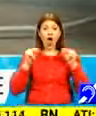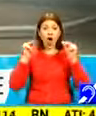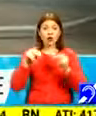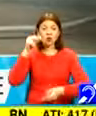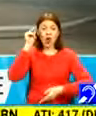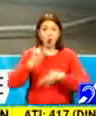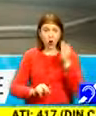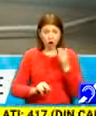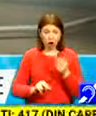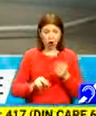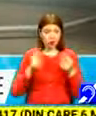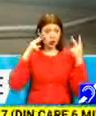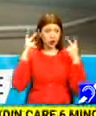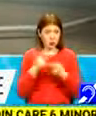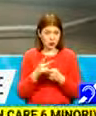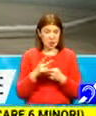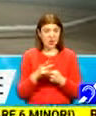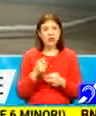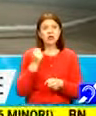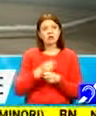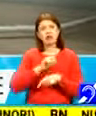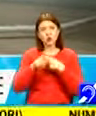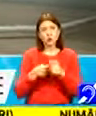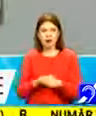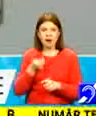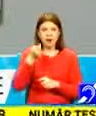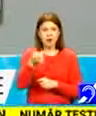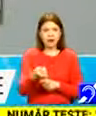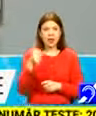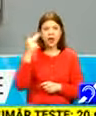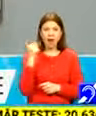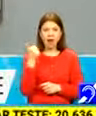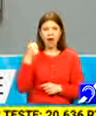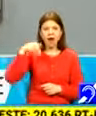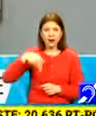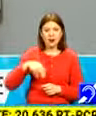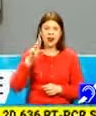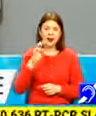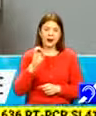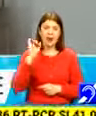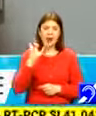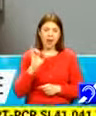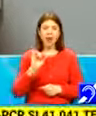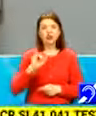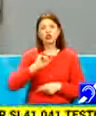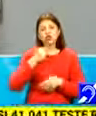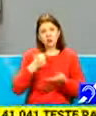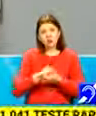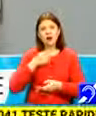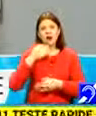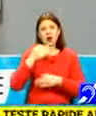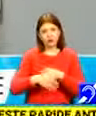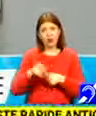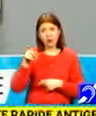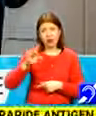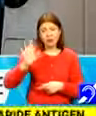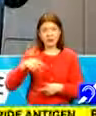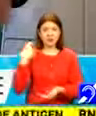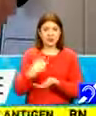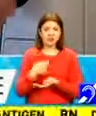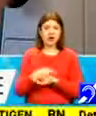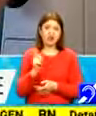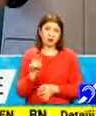cu acesta Să meargă mai departe să facă reclamații la adresa Wayne PC și până la urmă iei trebuie să plătească